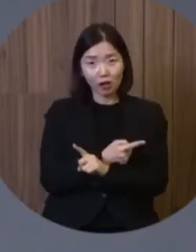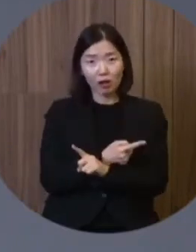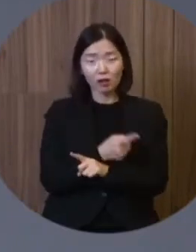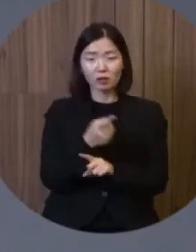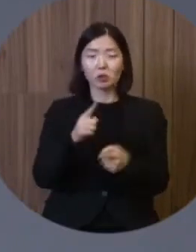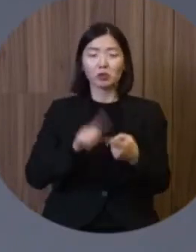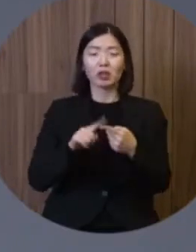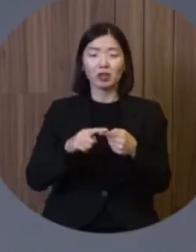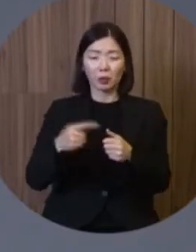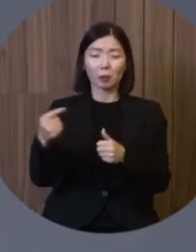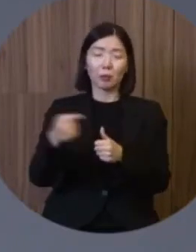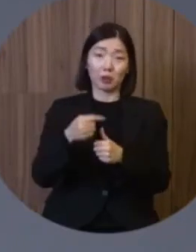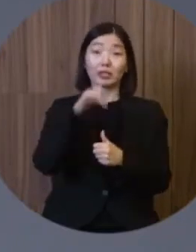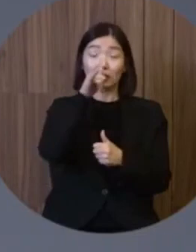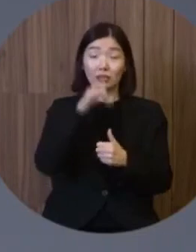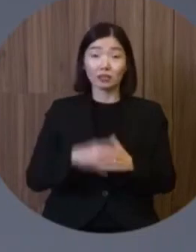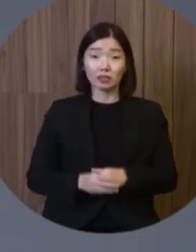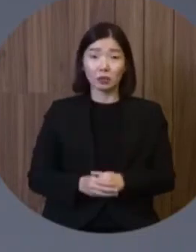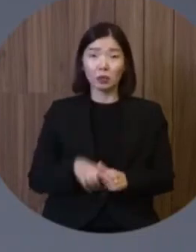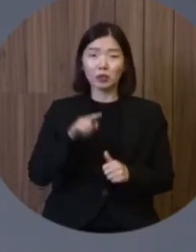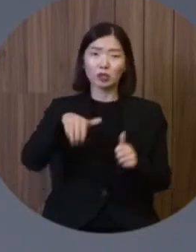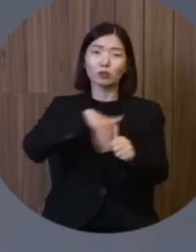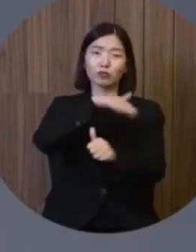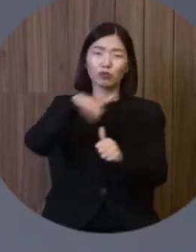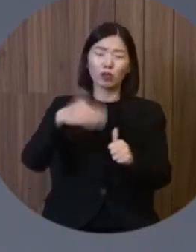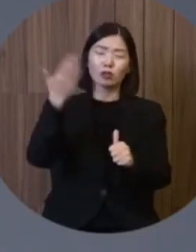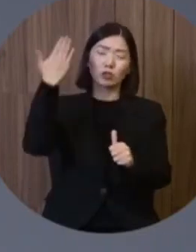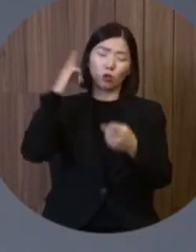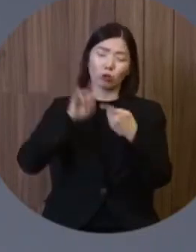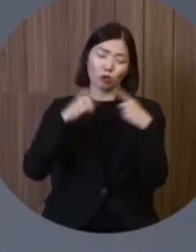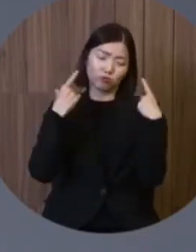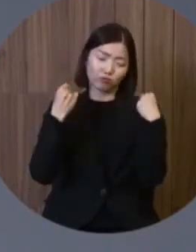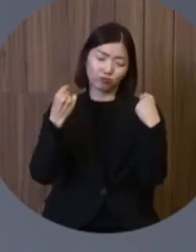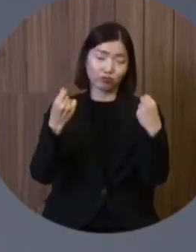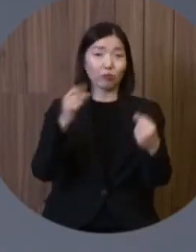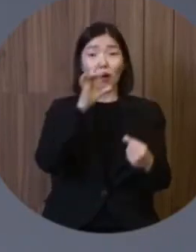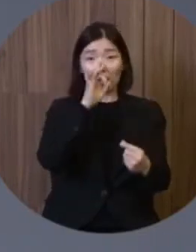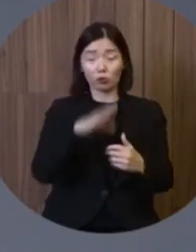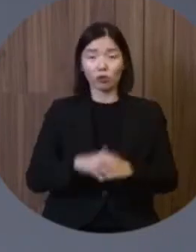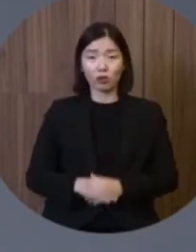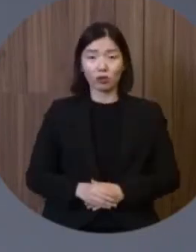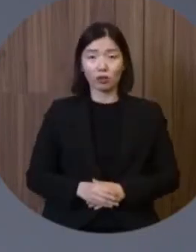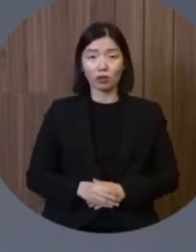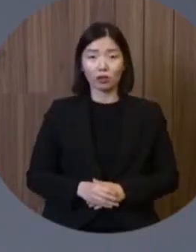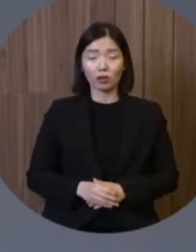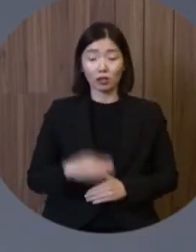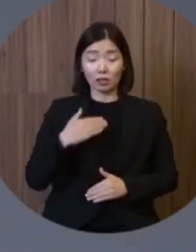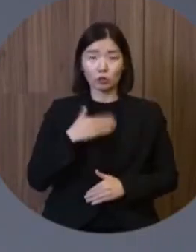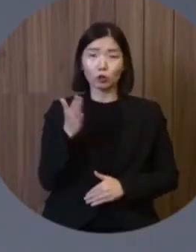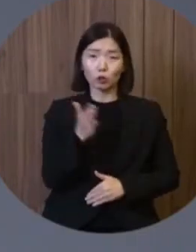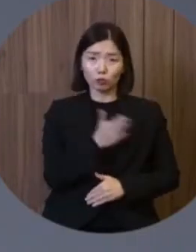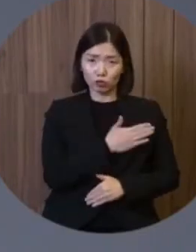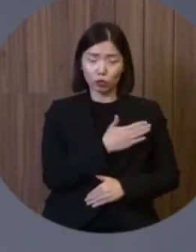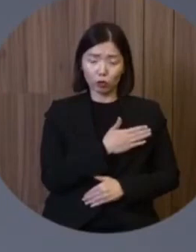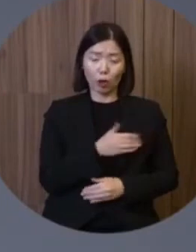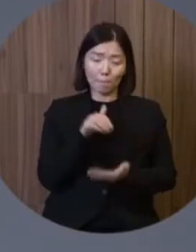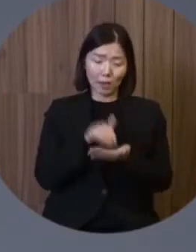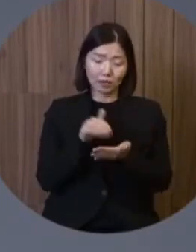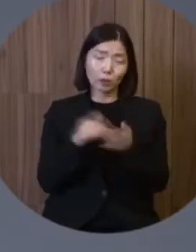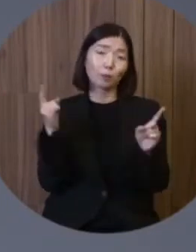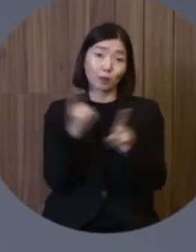위선을 지적했습니다. 이 상황에서 하던 대로 그대로 가면 안 됩니다. 저부터 반성하고